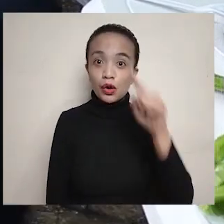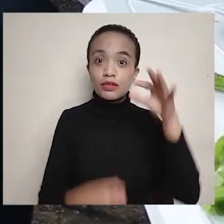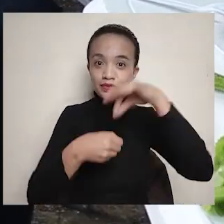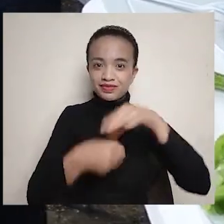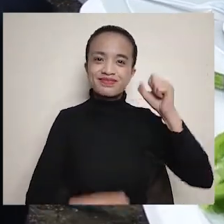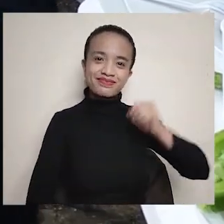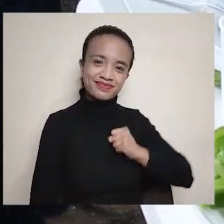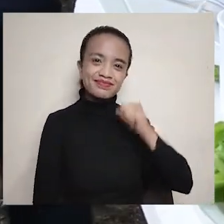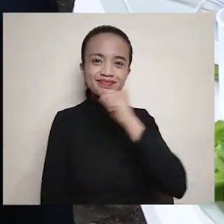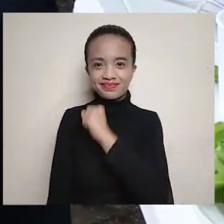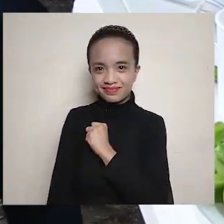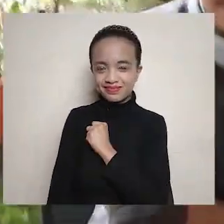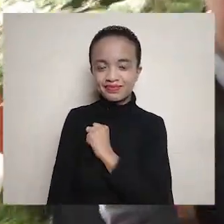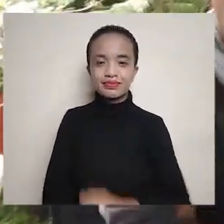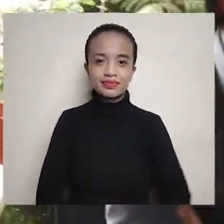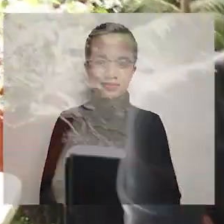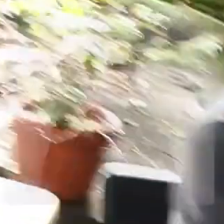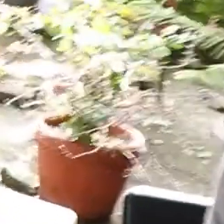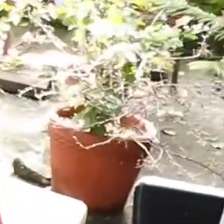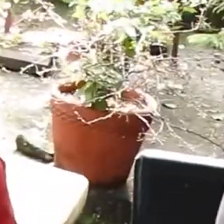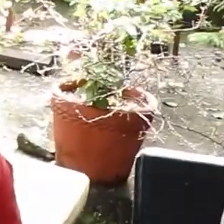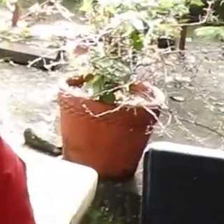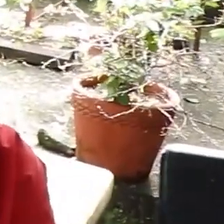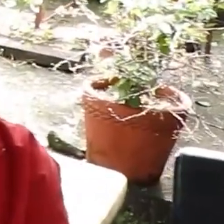Teddy Pagilan po senator.